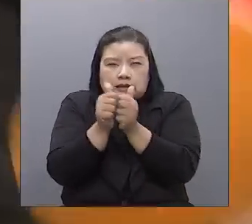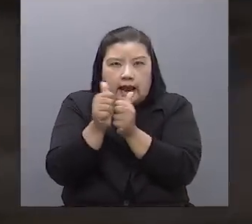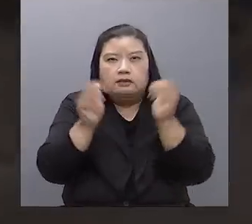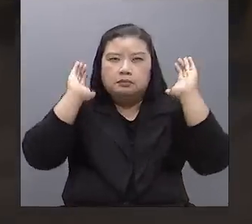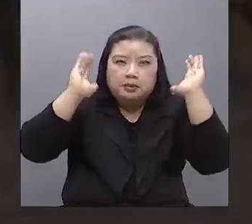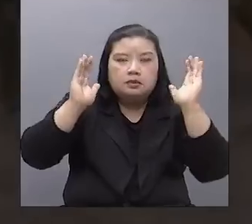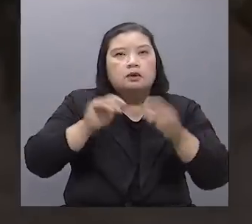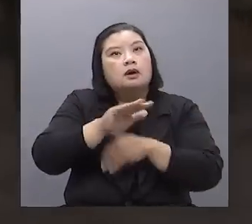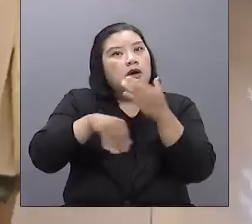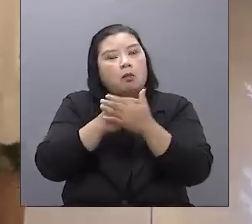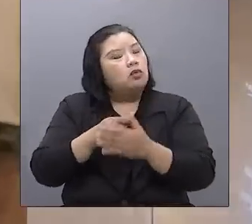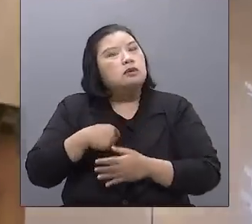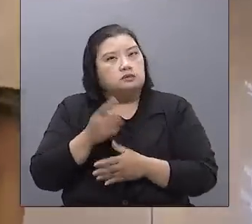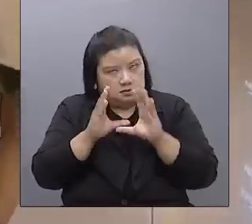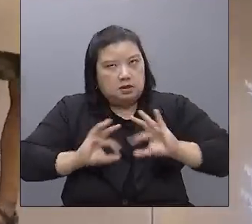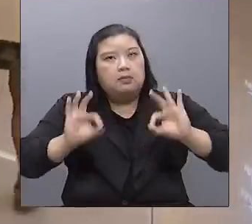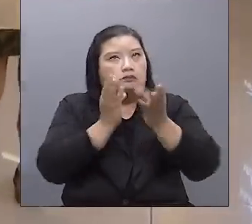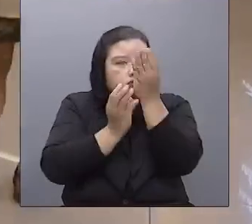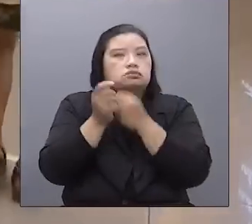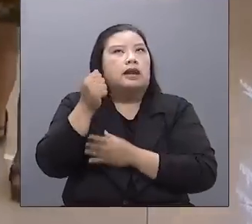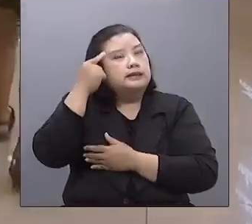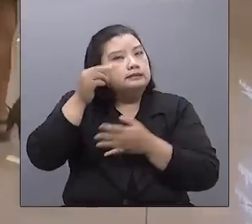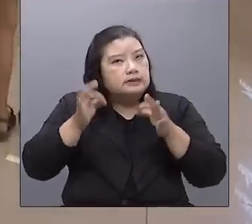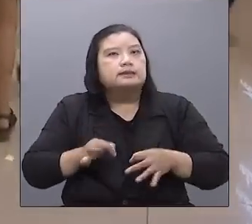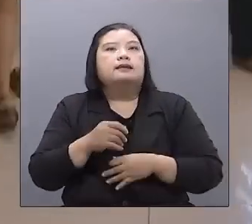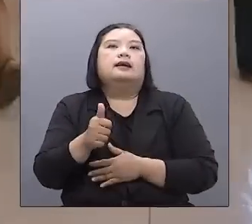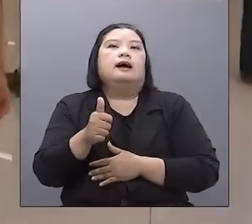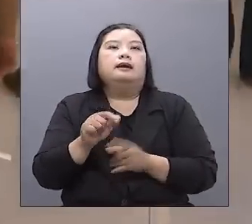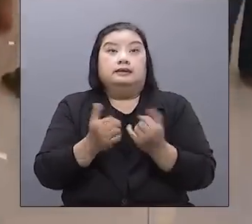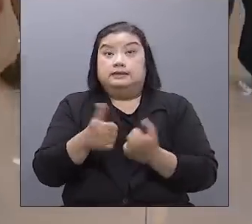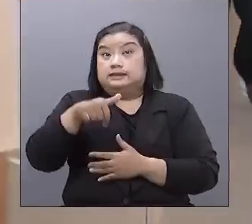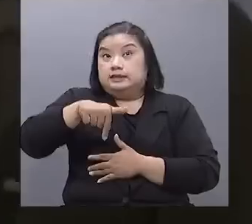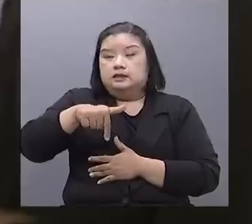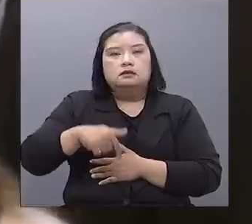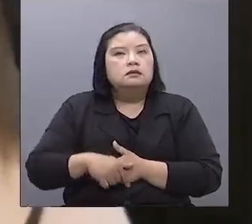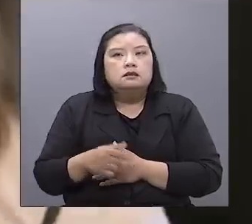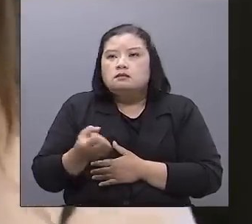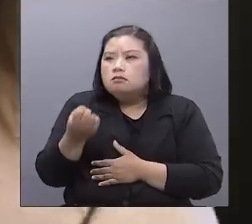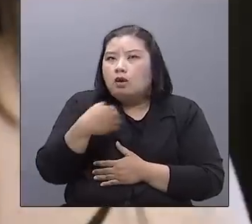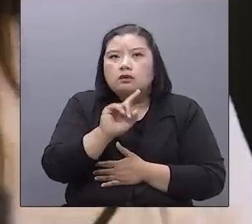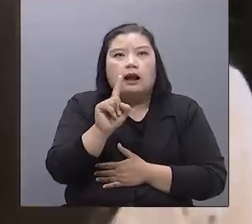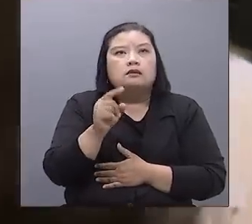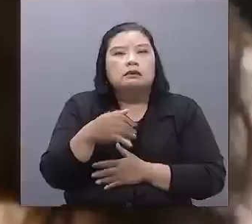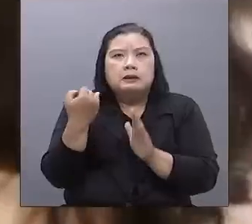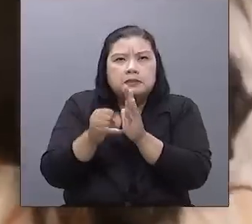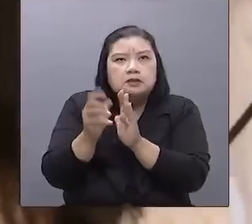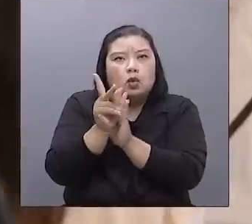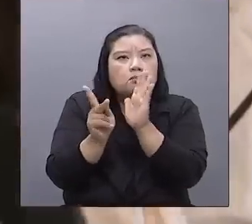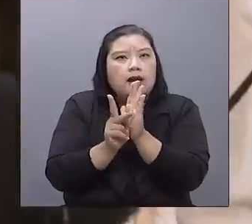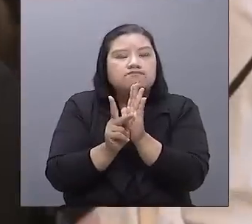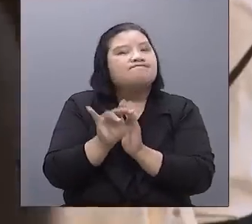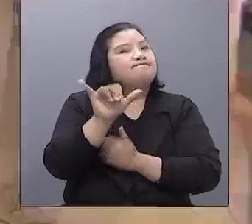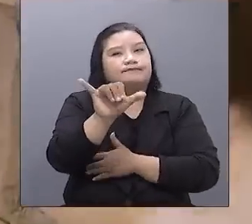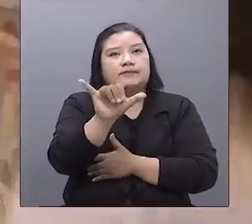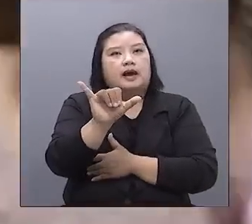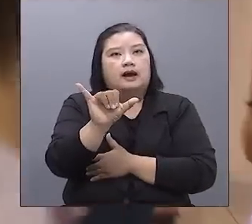งนี้ด้วยนะคะสำหรับภาพรวมการเลือกตั้งที่สยามพารากอนค่ะตอนนี้ยังไม่ได้รับการรายงานว่ามีการกระทำผิดกฎหมายนะคะส่วน